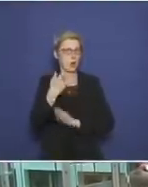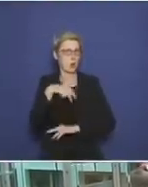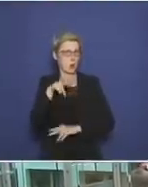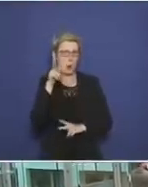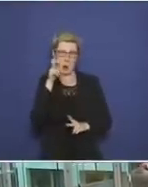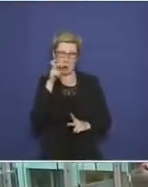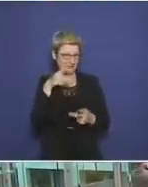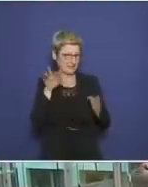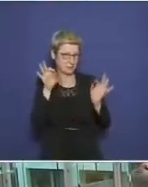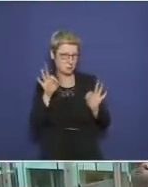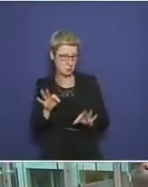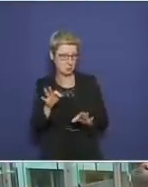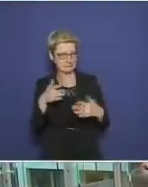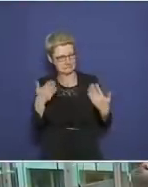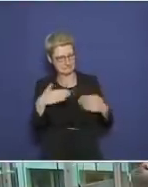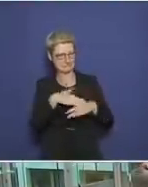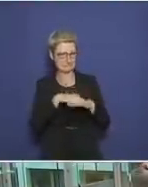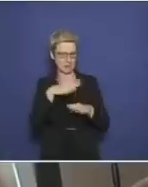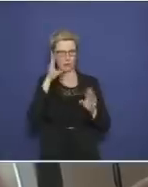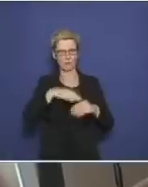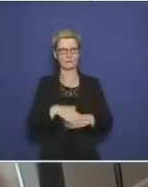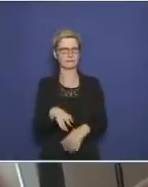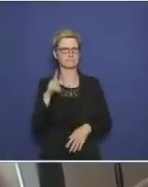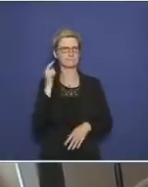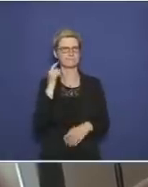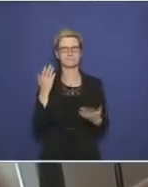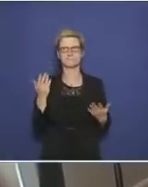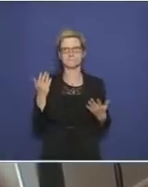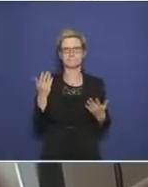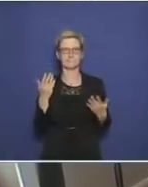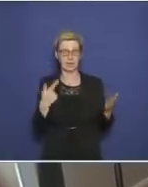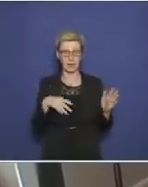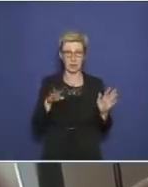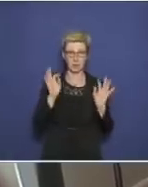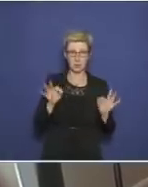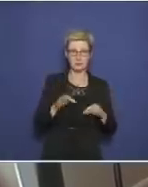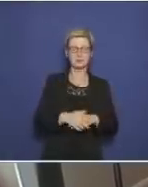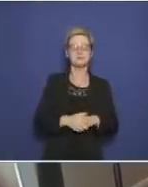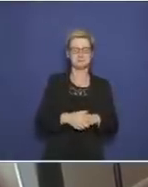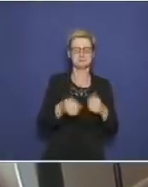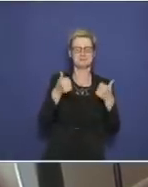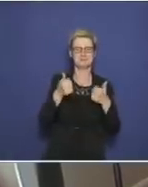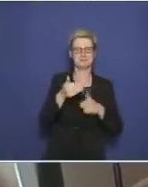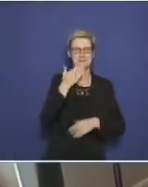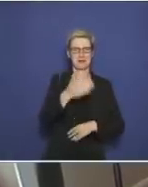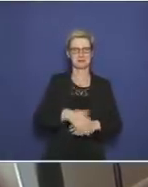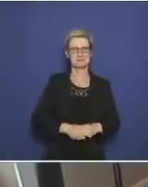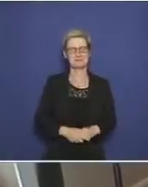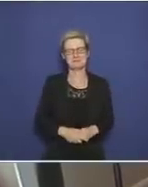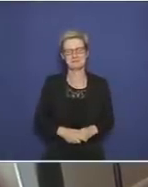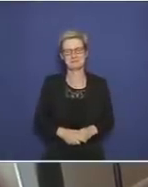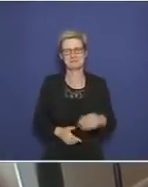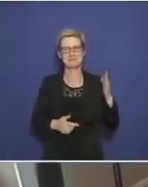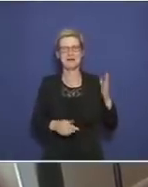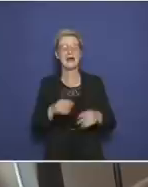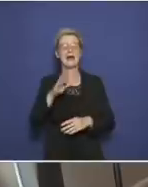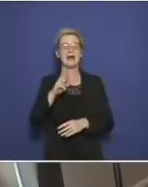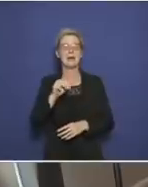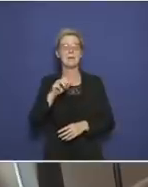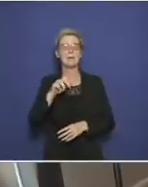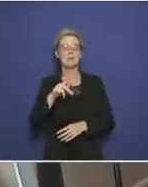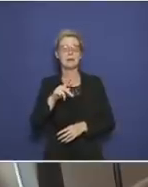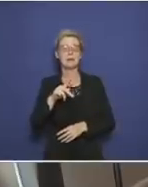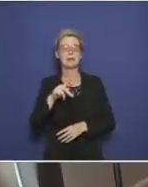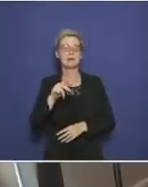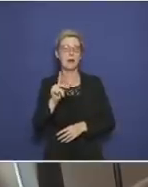Sie auch nicht hören. Das okay. Ist dann ganz blöd. So gut? Laut genug, super, okay. Vielen Dank. Herr Seibert, nochmal eine Frage zur MPK. Haben Sie jetzt